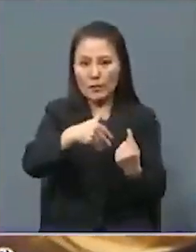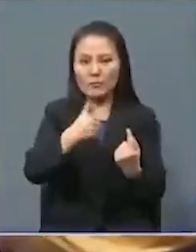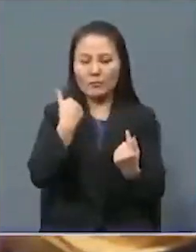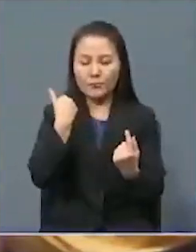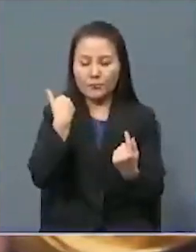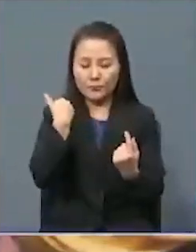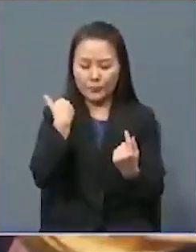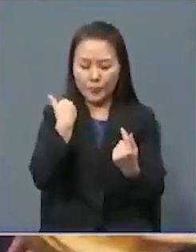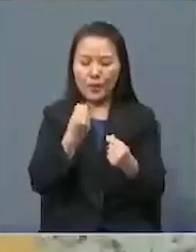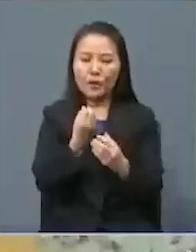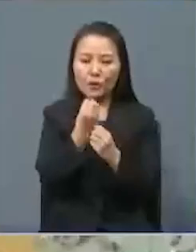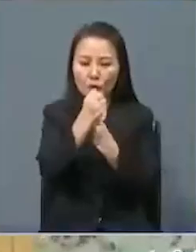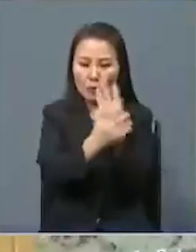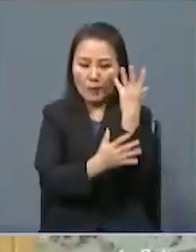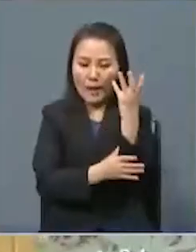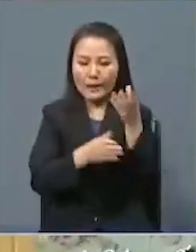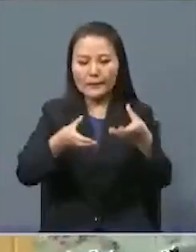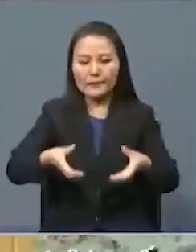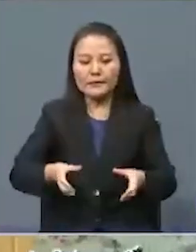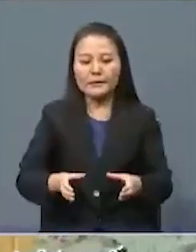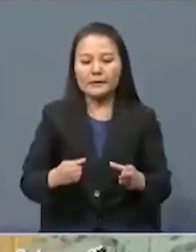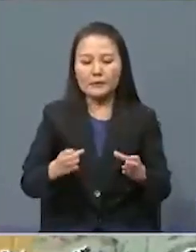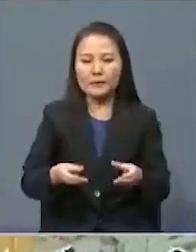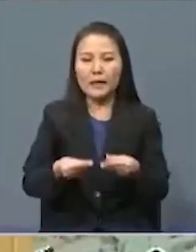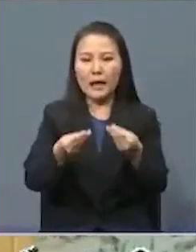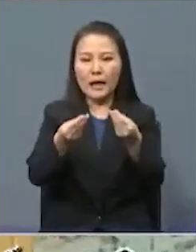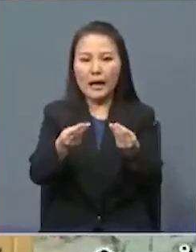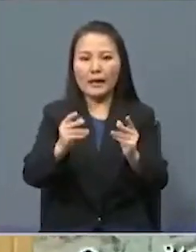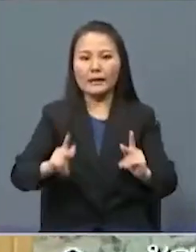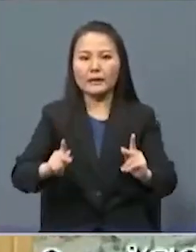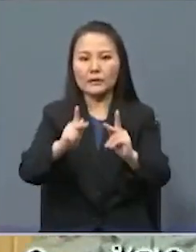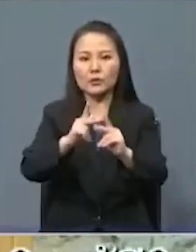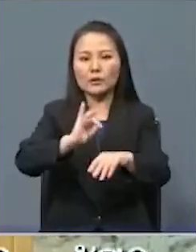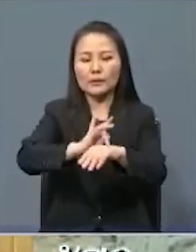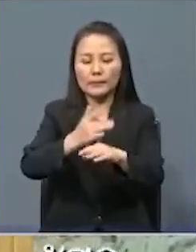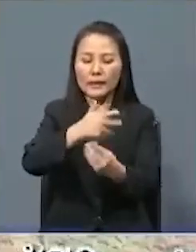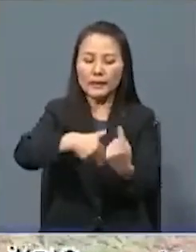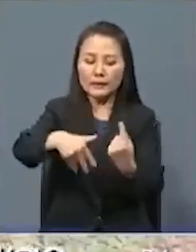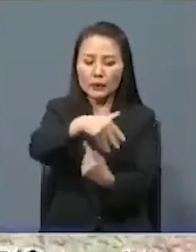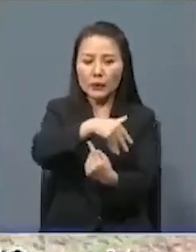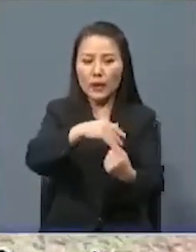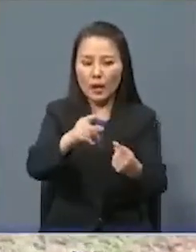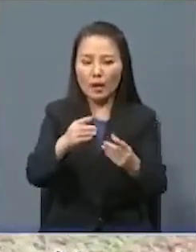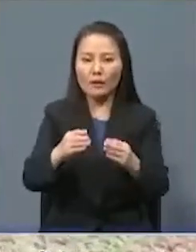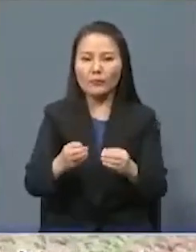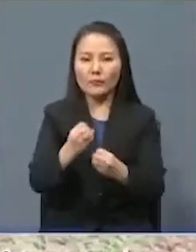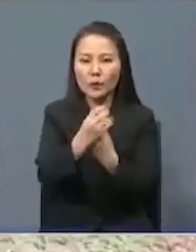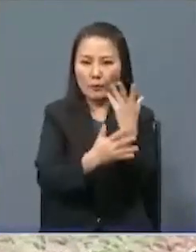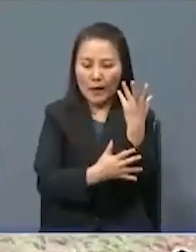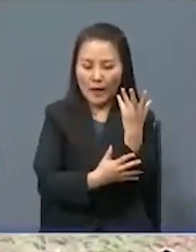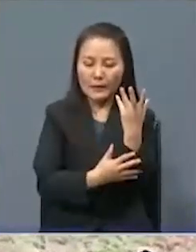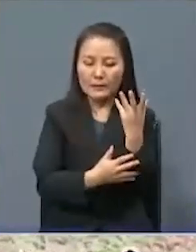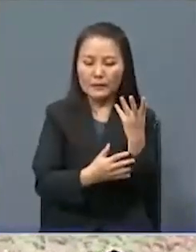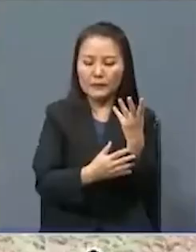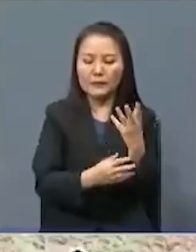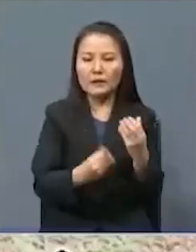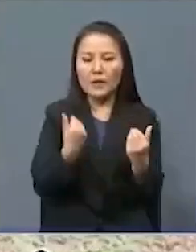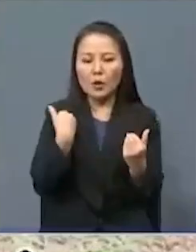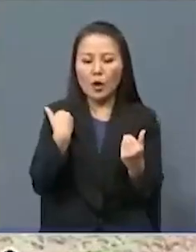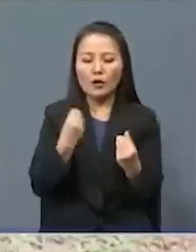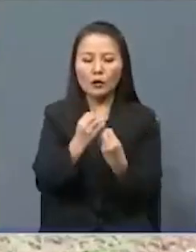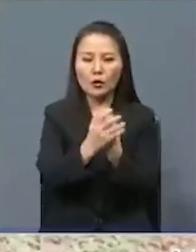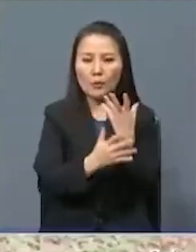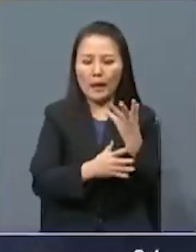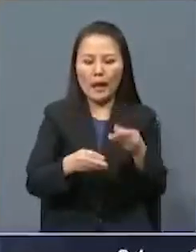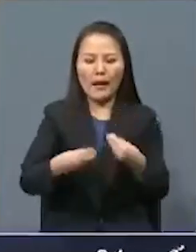ล้อมมอบกล้าไม้ต้นโพธิให้แก่ผู้แทนหน่วยงานในสังกัดกระทรวงทรัพยากรธรรมชาติและสิ่งแวดล้อมผู้แทนหน่วยงานและแจกพันธุ์